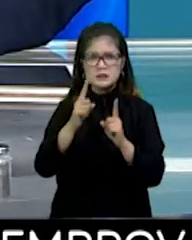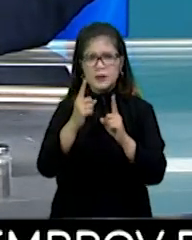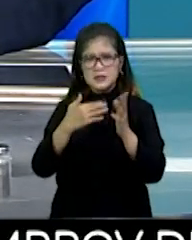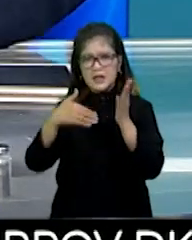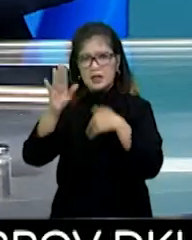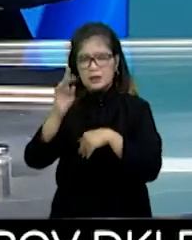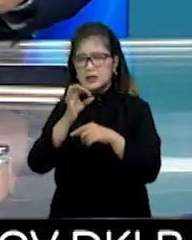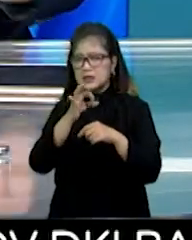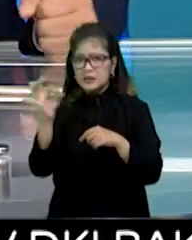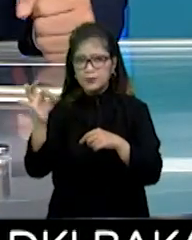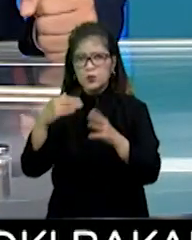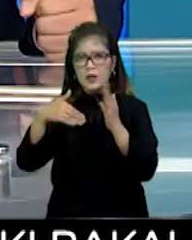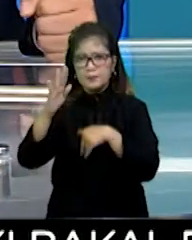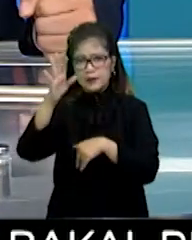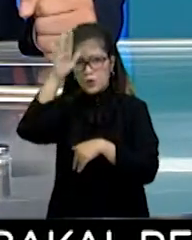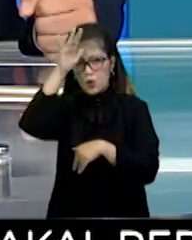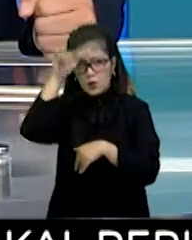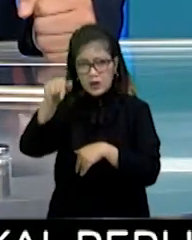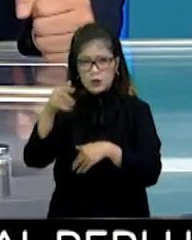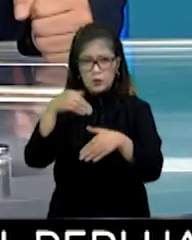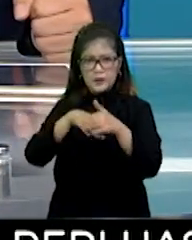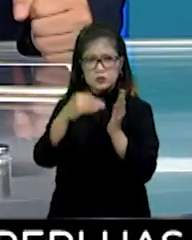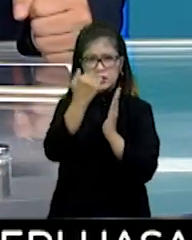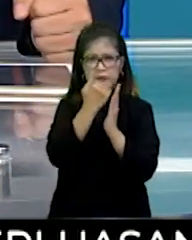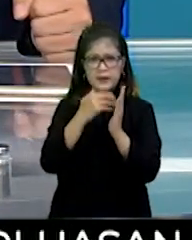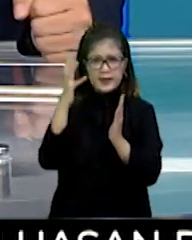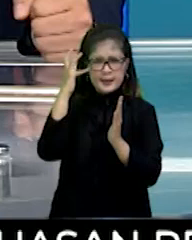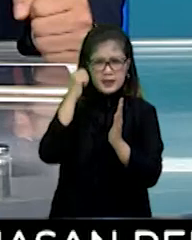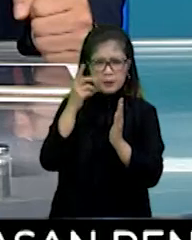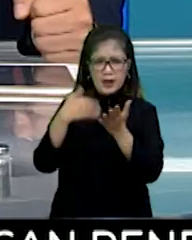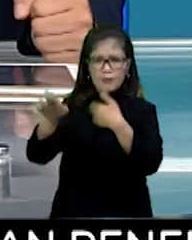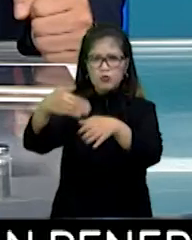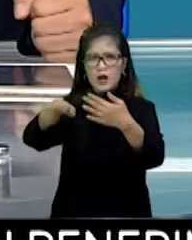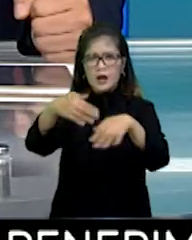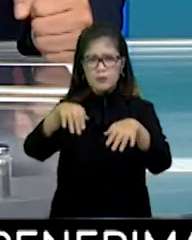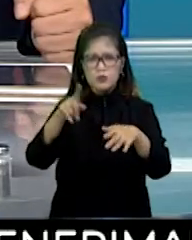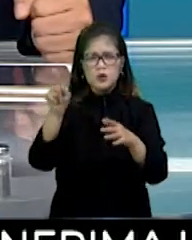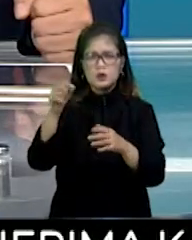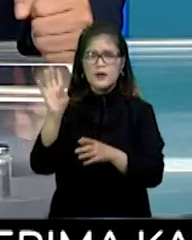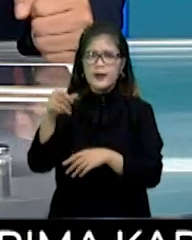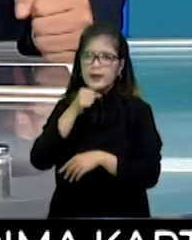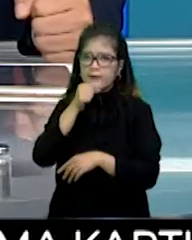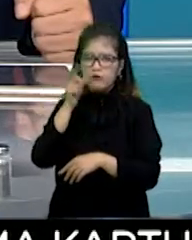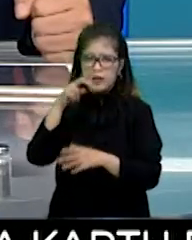masih terdeteksi berkeliaran di ruang publik. Berikut laporan Nadia Raisa dan juru kamera Dias Triawan.